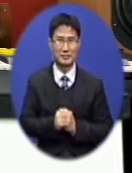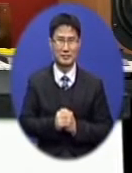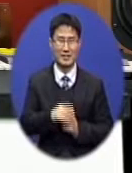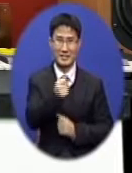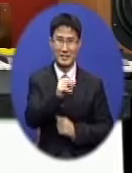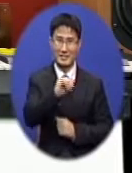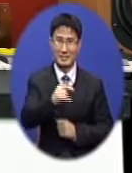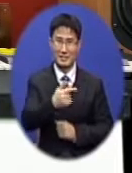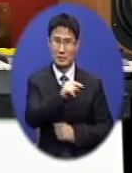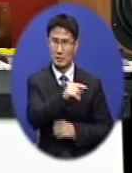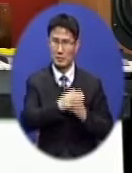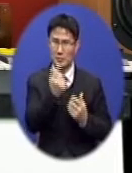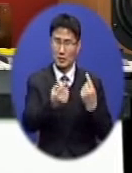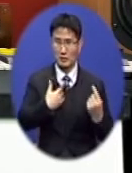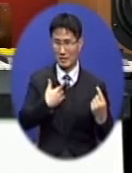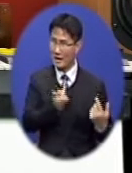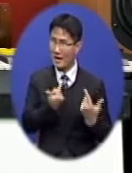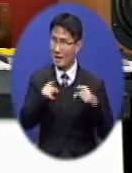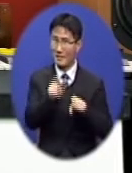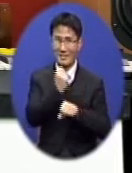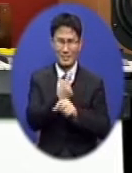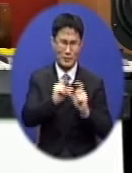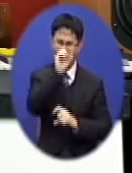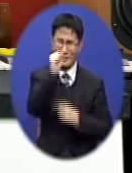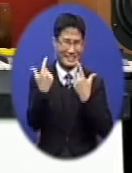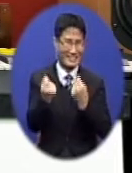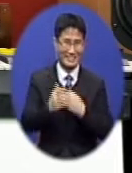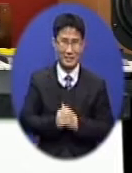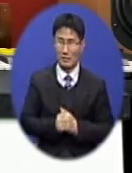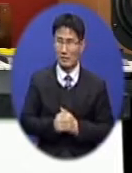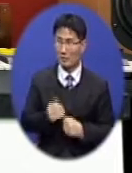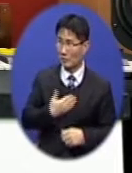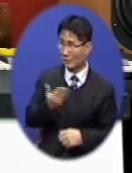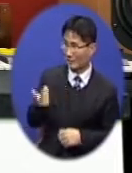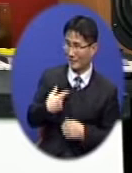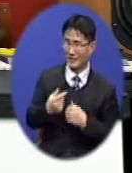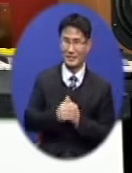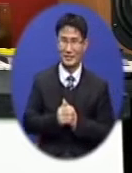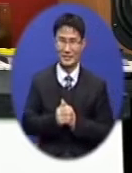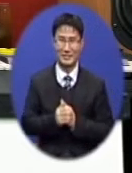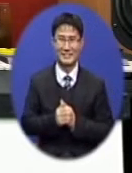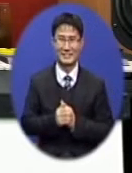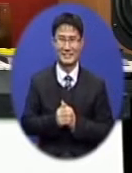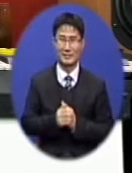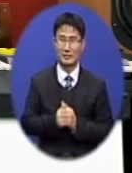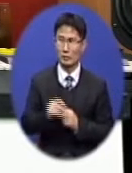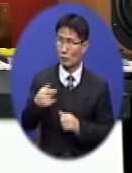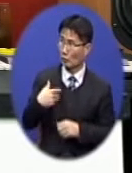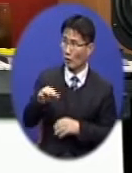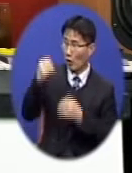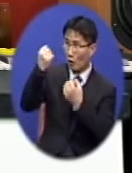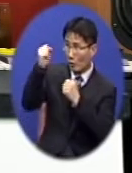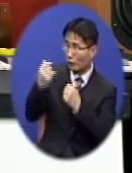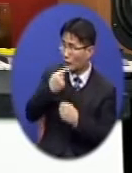미안한 얘기지만 저하고 하는 것이 훨씨 좋을 것 같아요. 동료 남남. 네. 네. 저는 배우신 줄 알았어요.